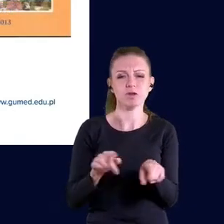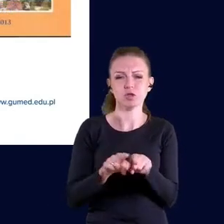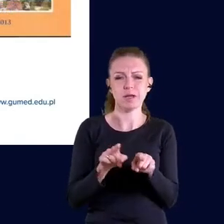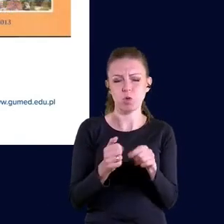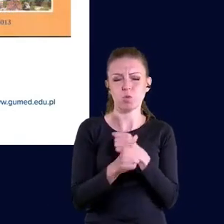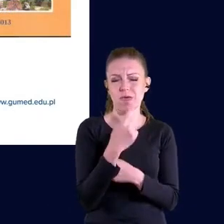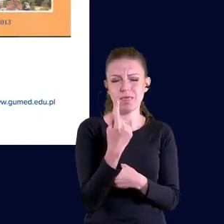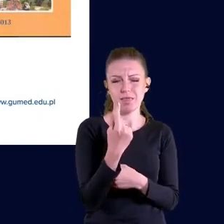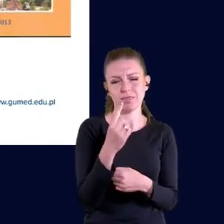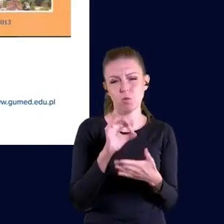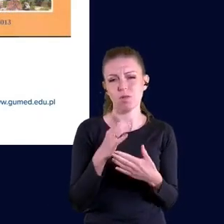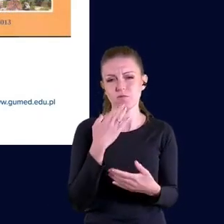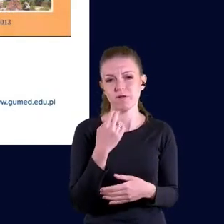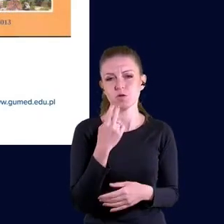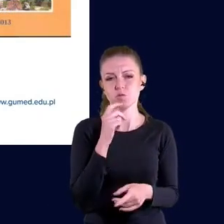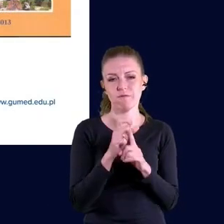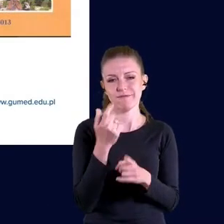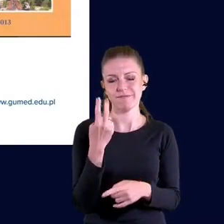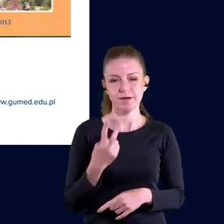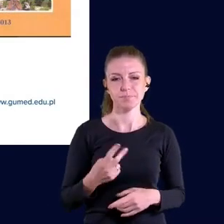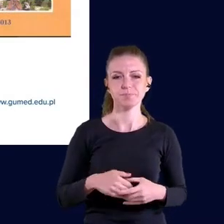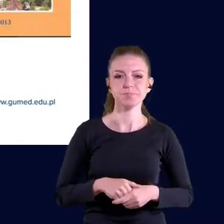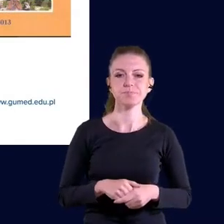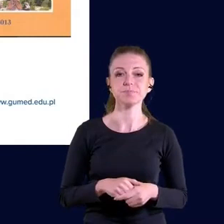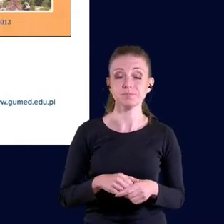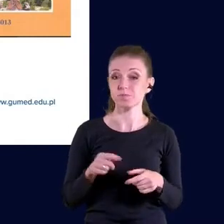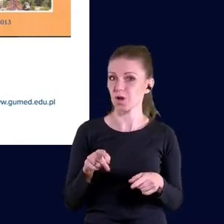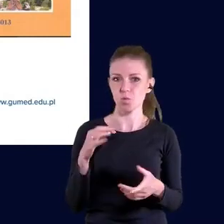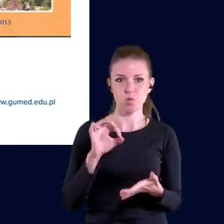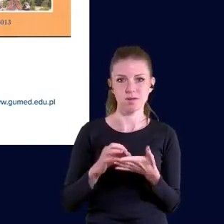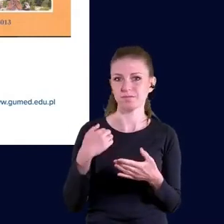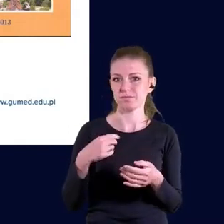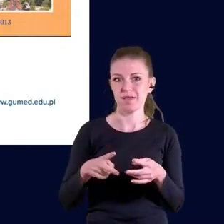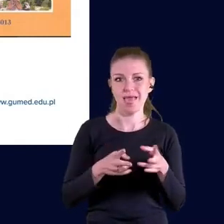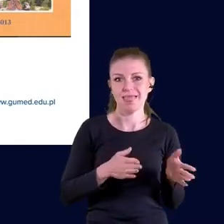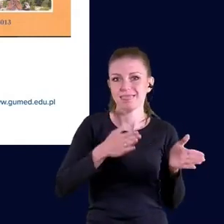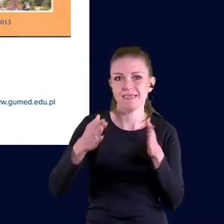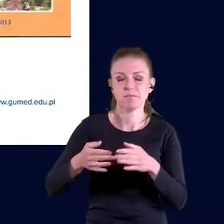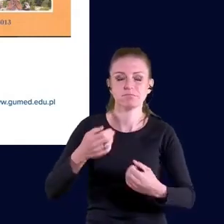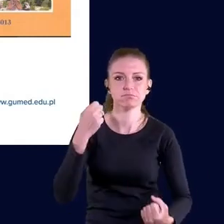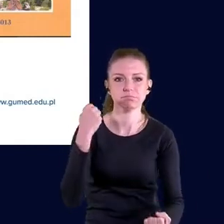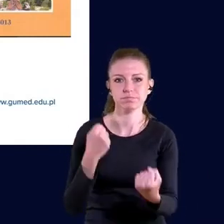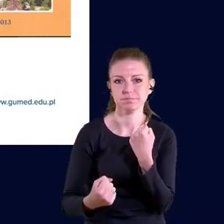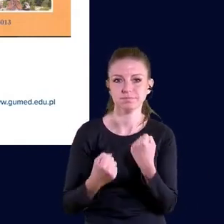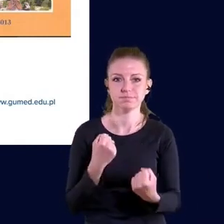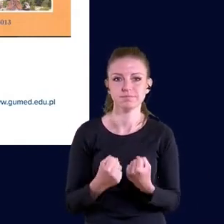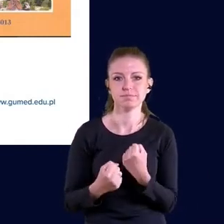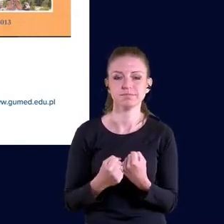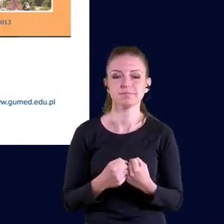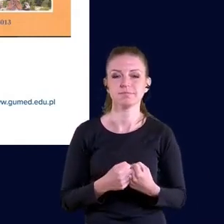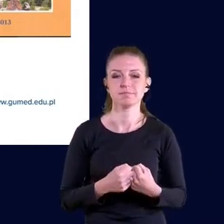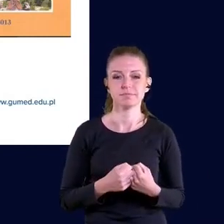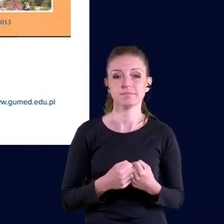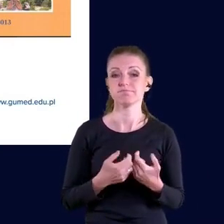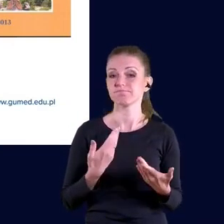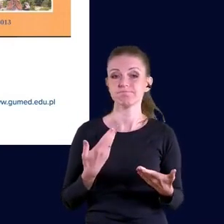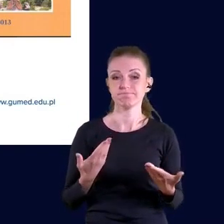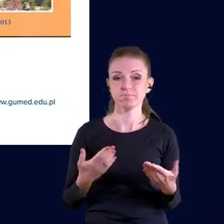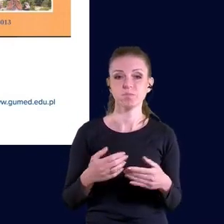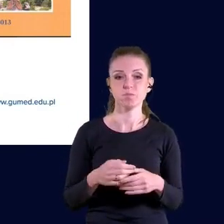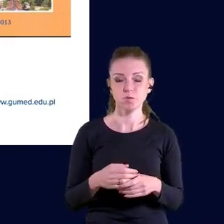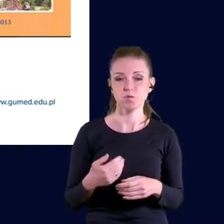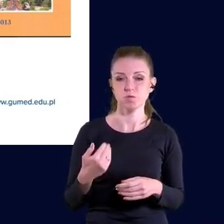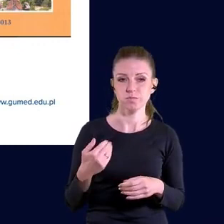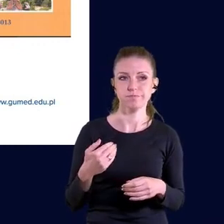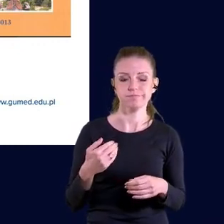slajd i tutaj odpocząć Chyba najtrudniejszy etap całego procesu udostępniania monografii a mianowicie